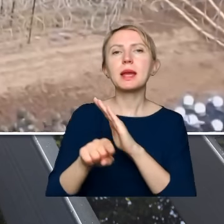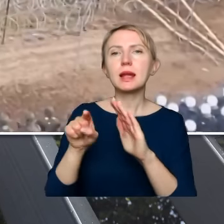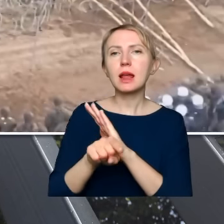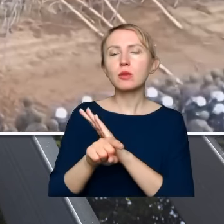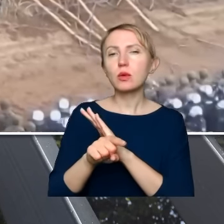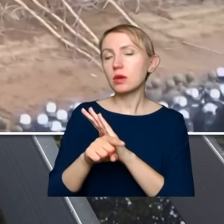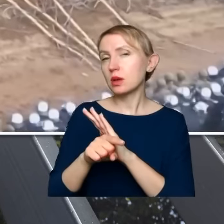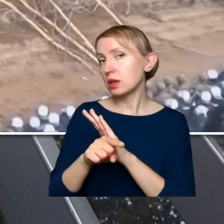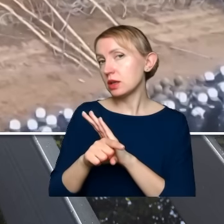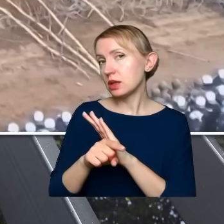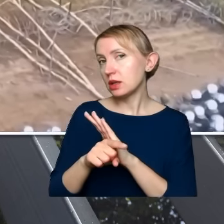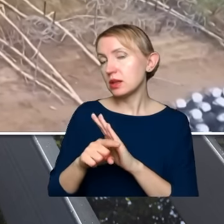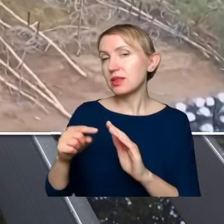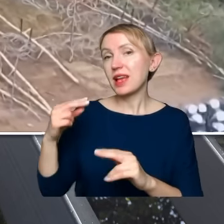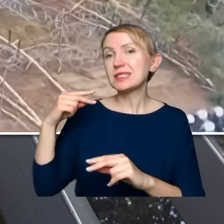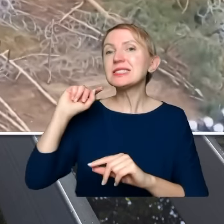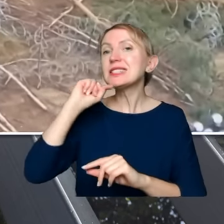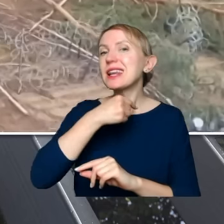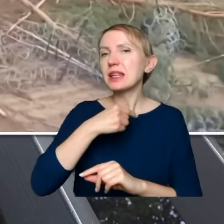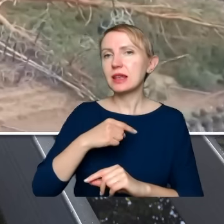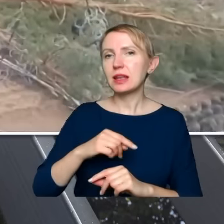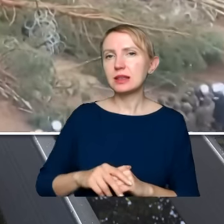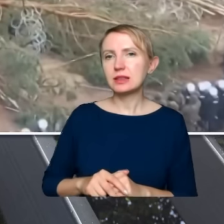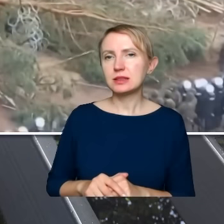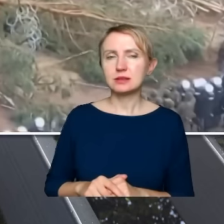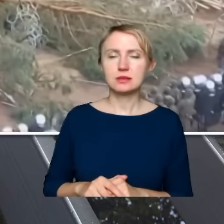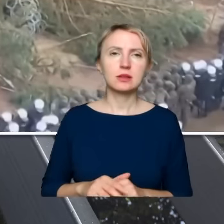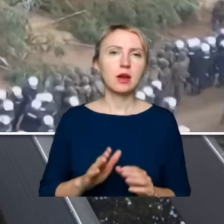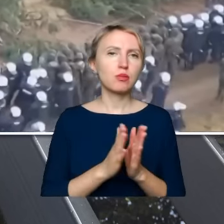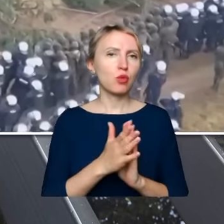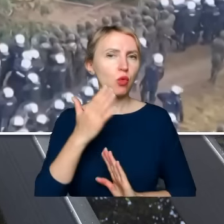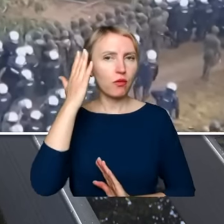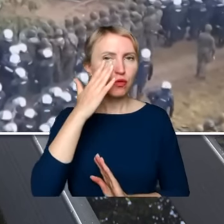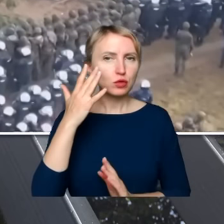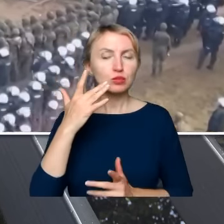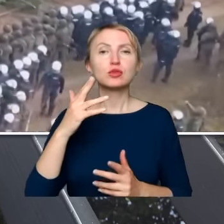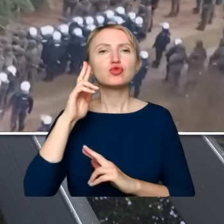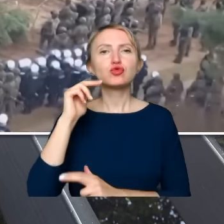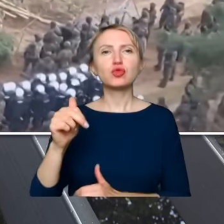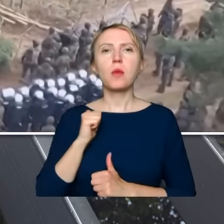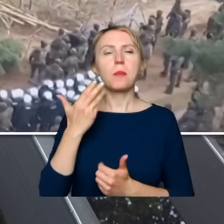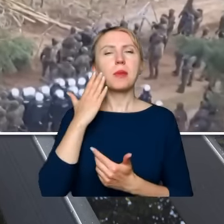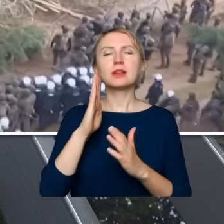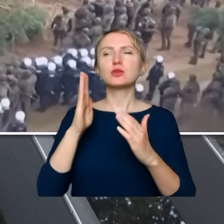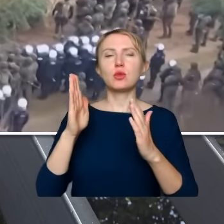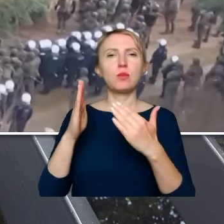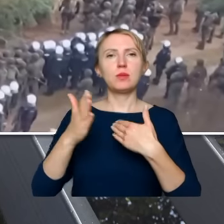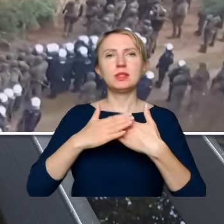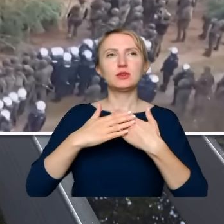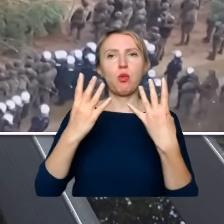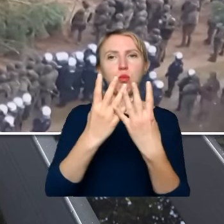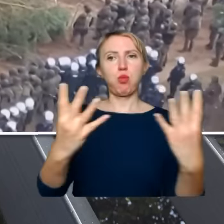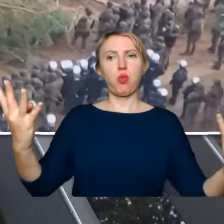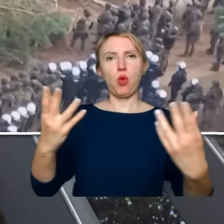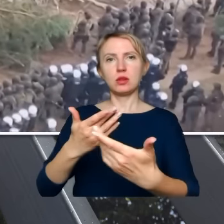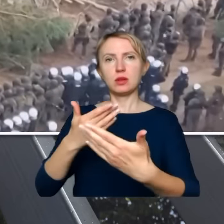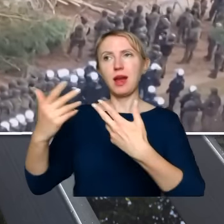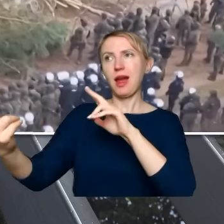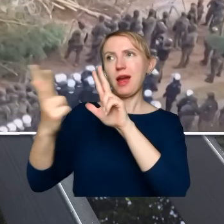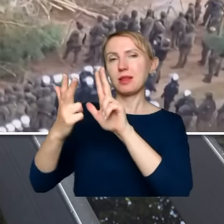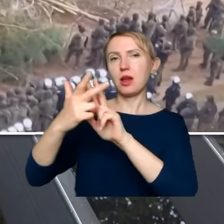na zranienie. Otóż proszę sobie wyobrazić żołnierza, który stoi bardzo blisko płotu, jest atakowany i on ma